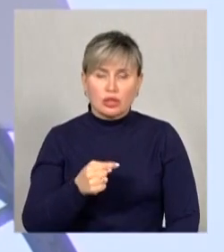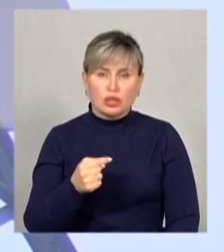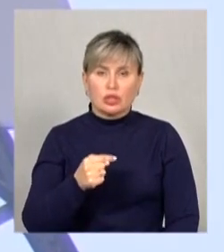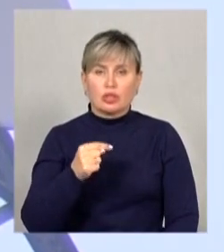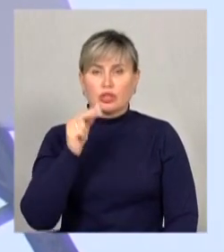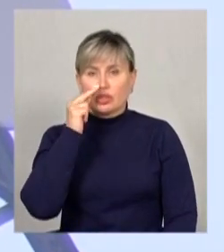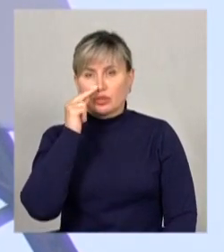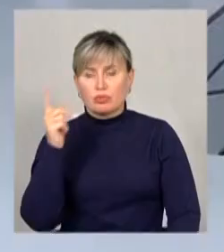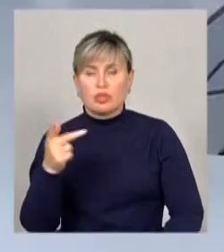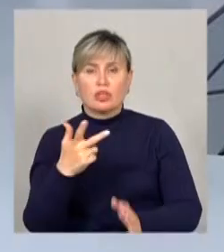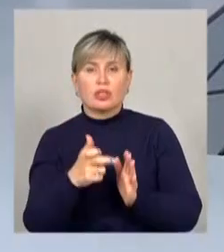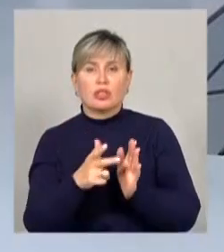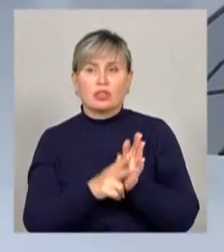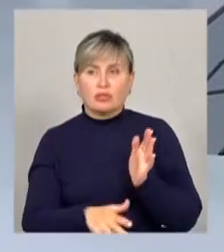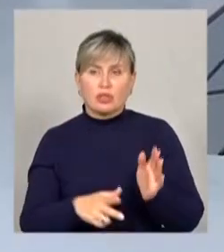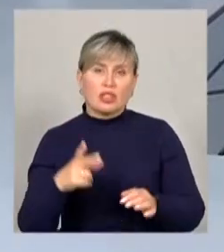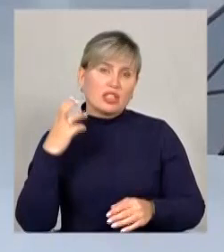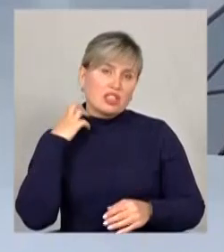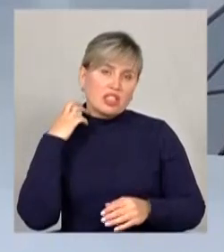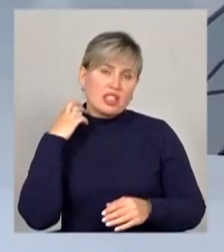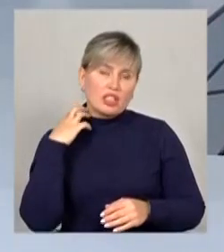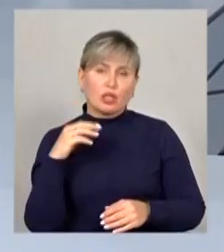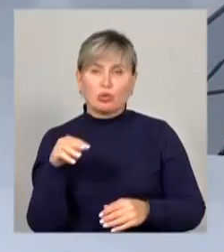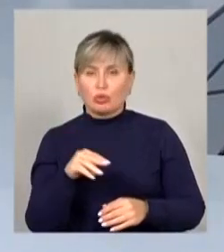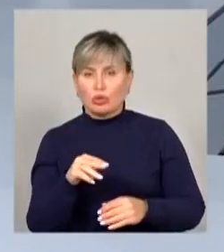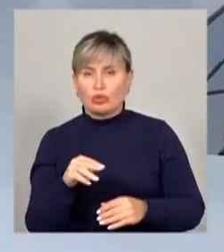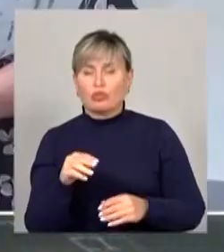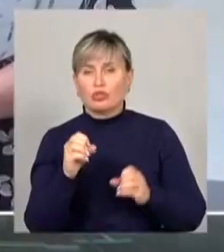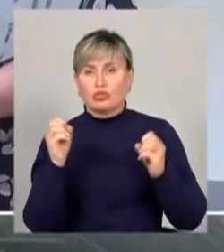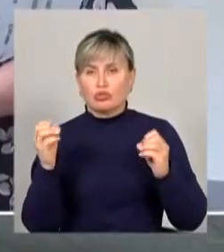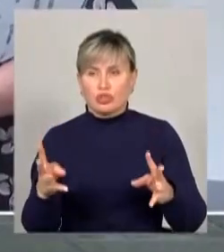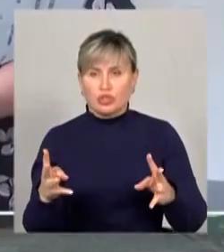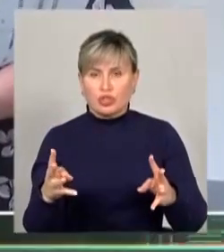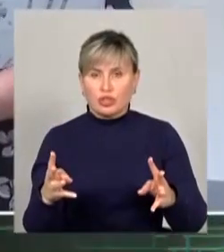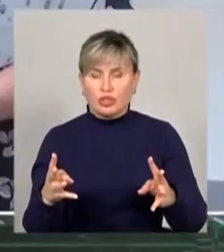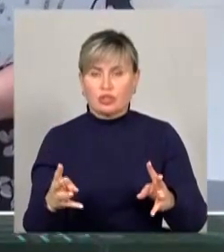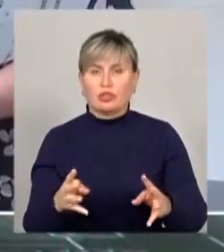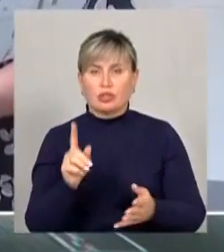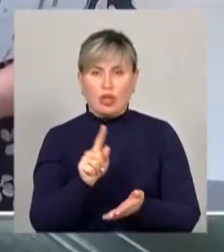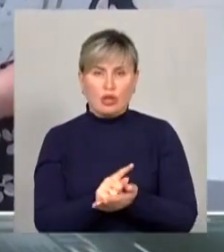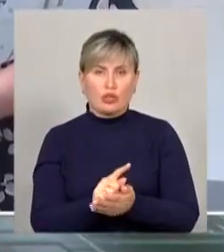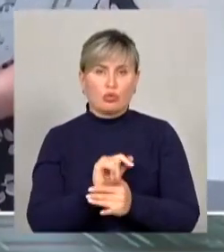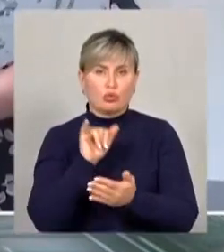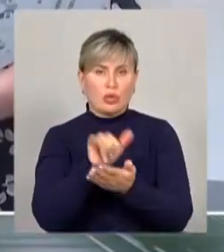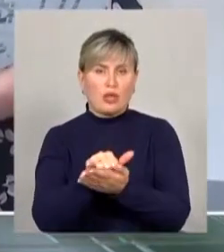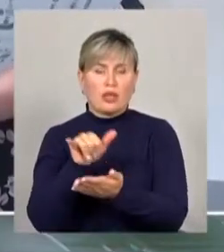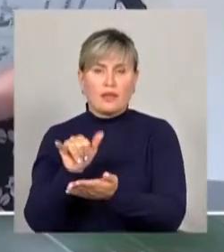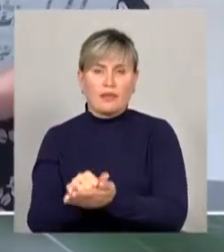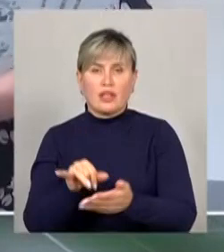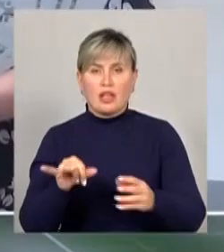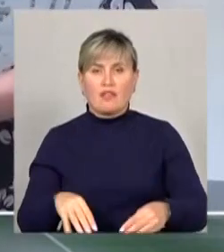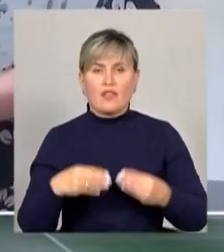тоже 380, также в Кызылорде, в Түркістане по 14 базовых станций они должны установить в соответствии с